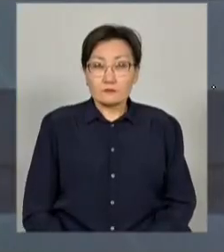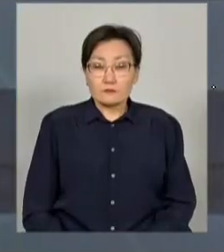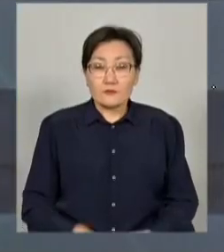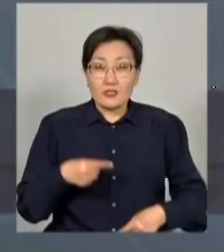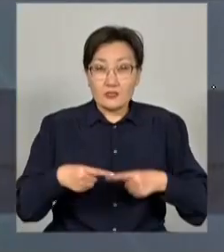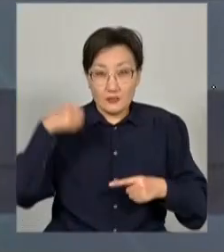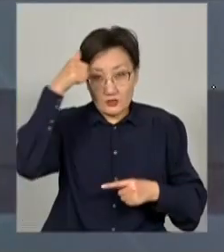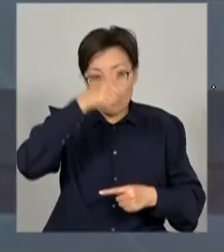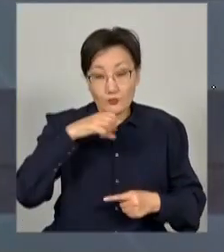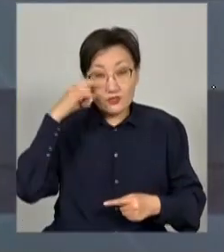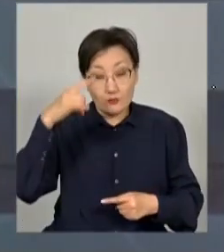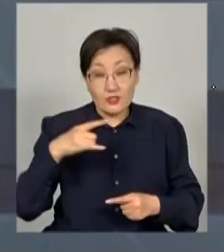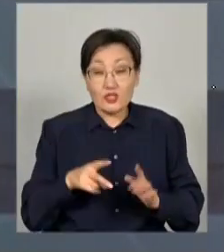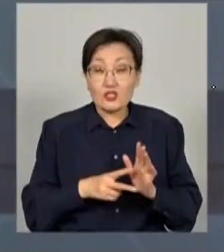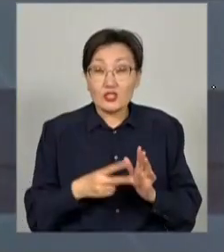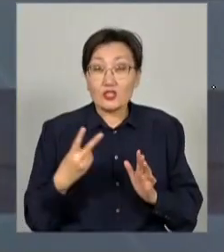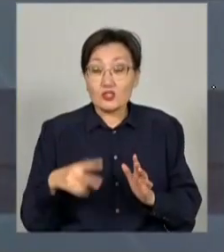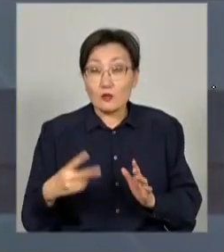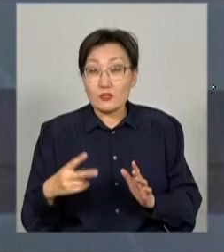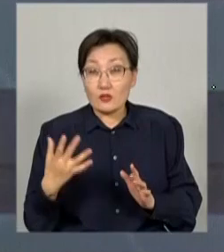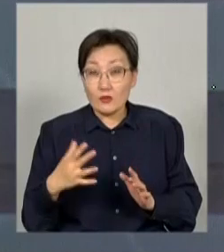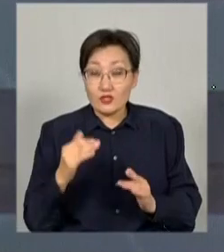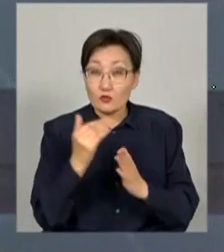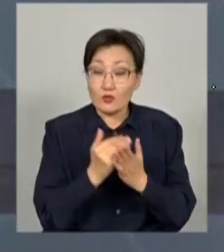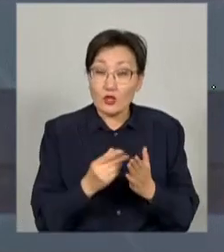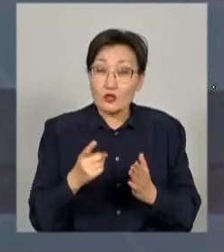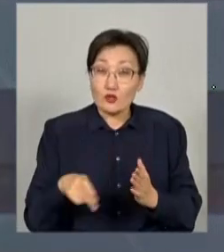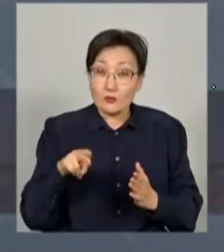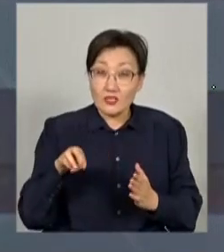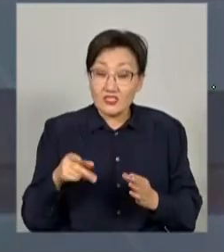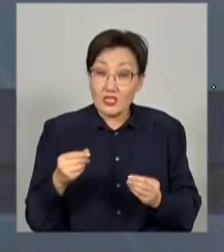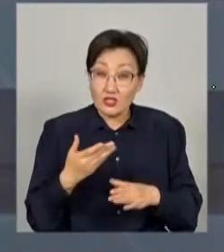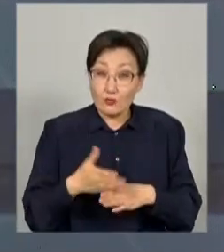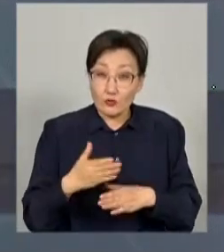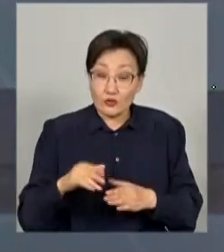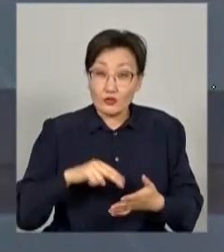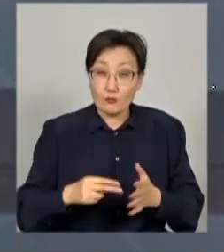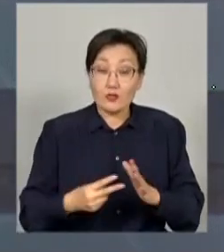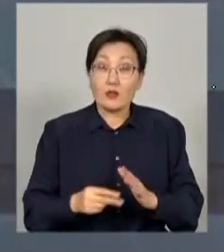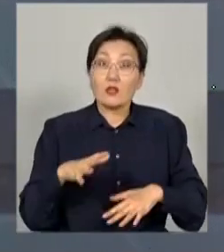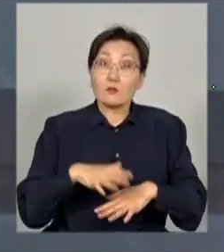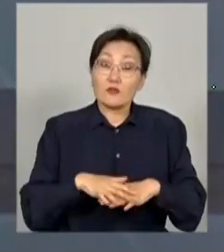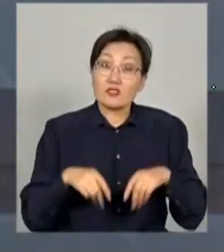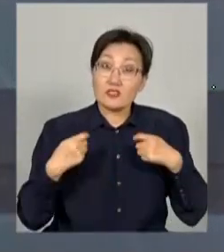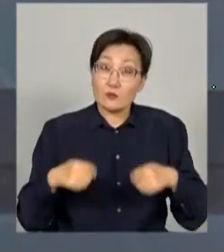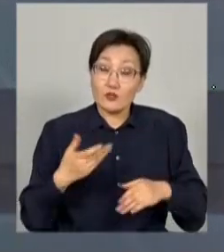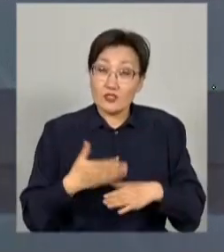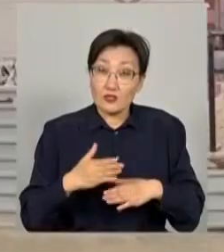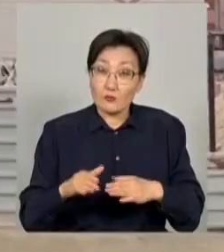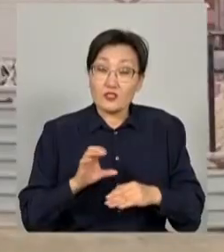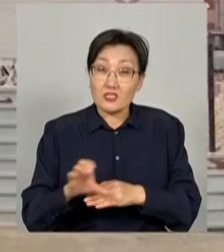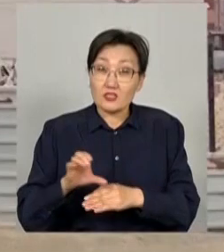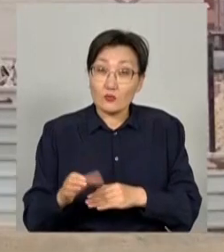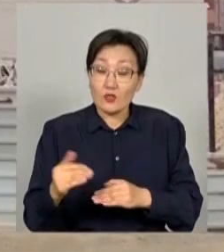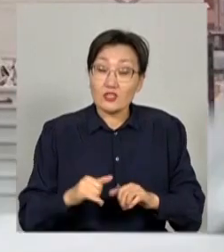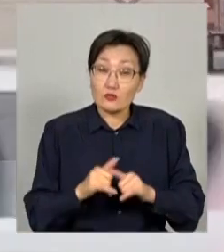Келер жылы елімізде 7-20-25 бағдарламасына 100 миллиард теңге бөлінеді. Мұндай лимит банктердің нарықтық ипотекалық өнімдері мен